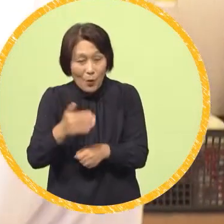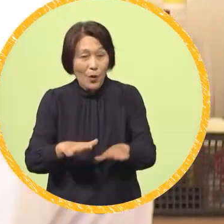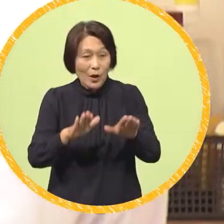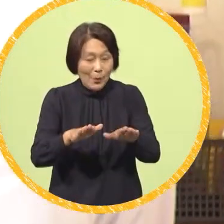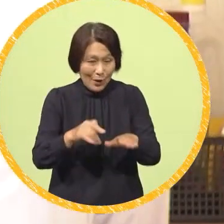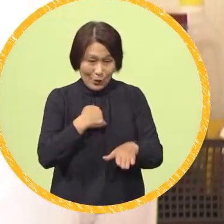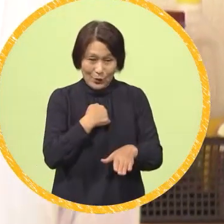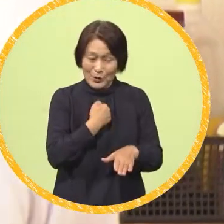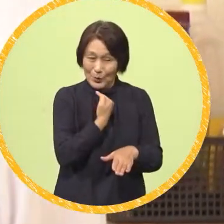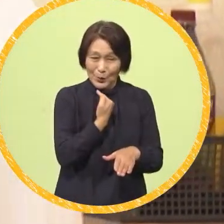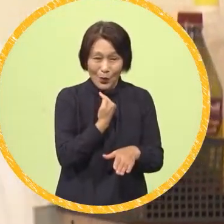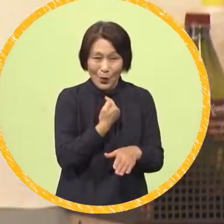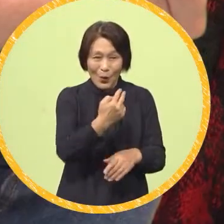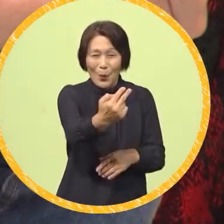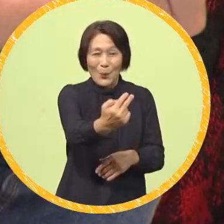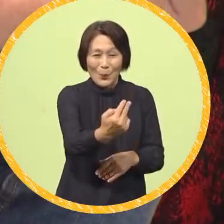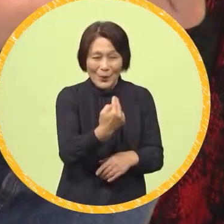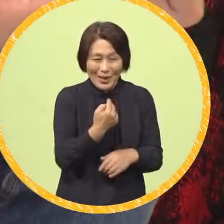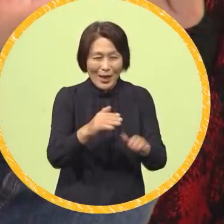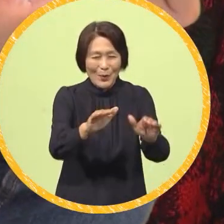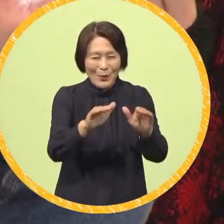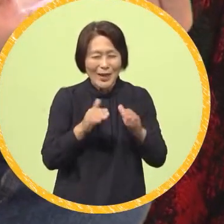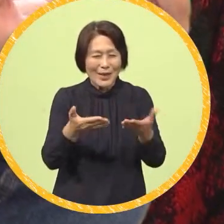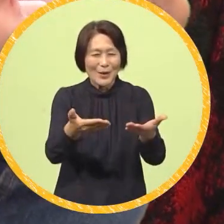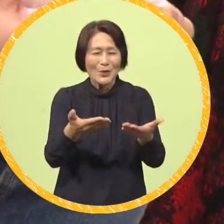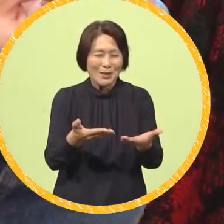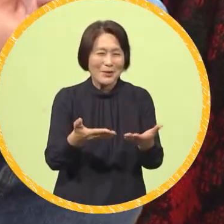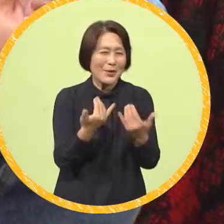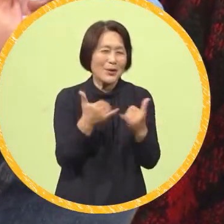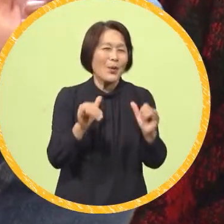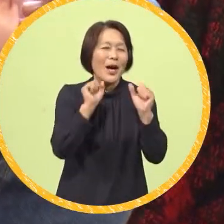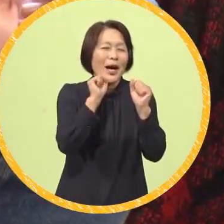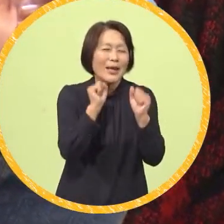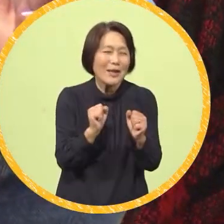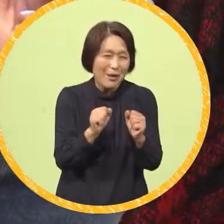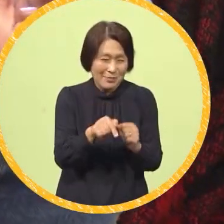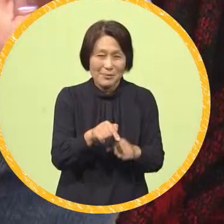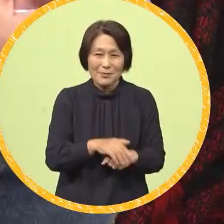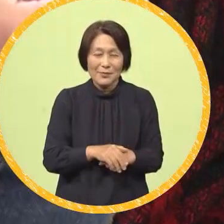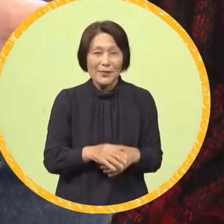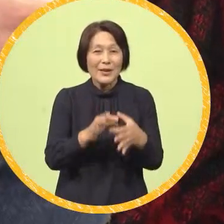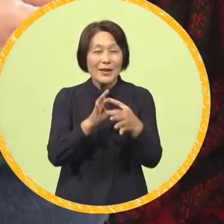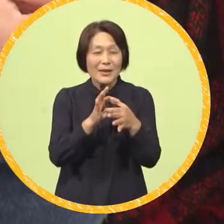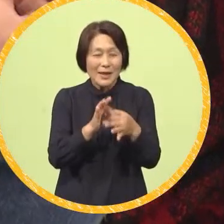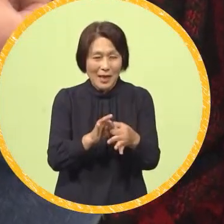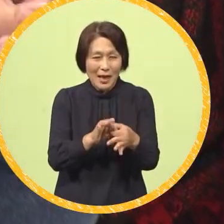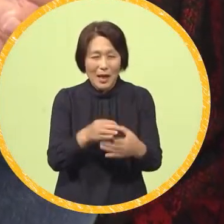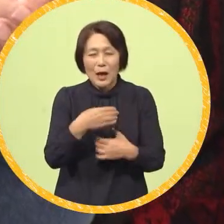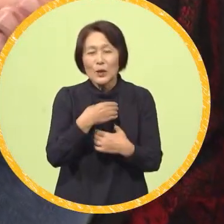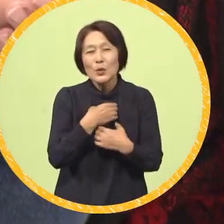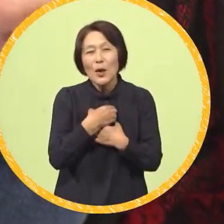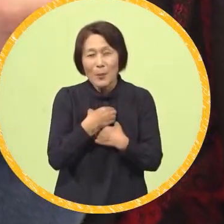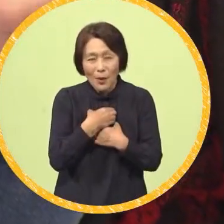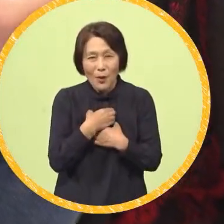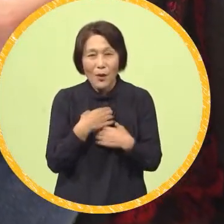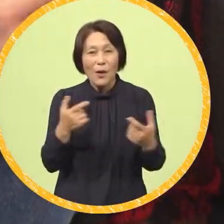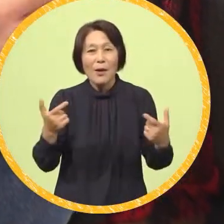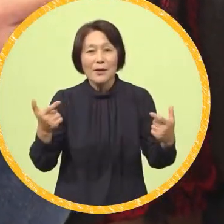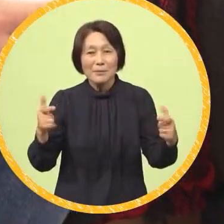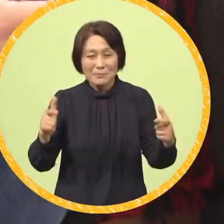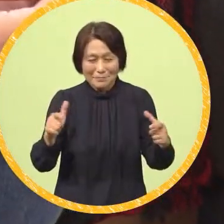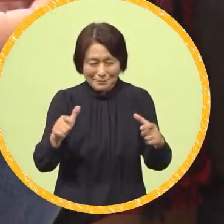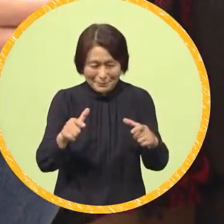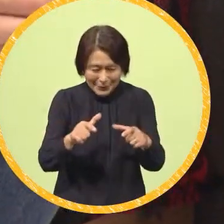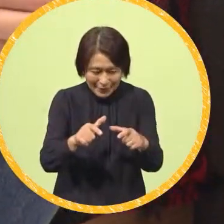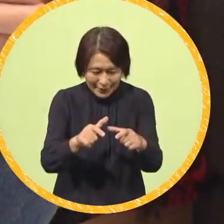見てくれて受け入れてくれる方が少なからずこういたので、ちょっとだんだんと、ね、そういうなんか不安みたいなのが、